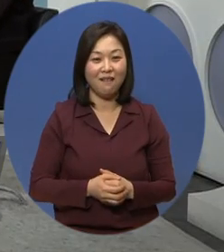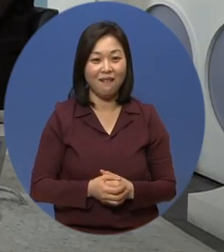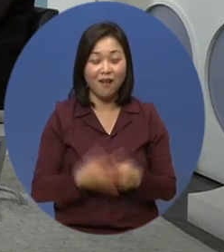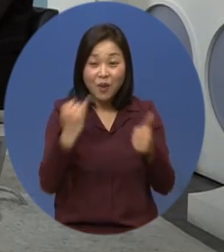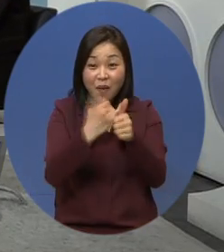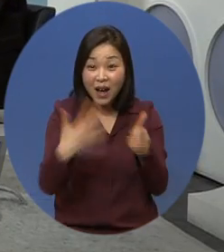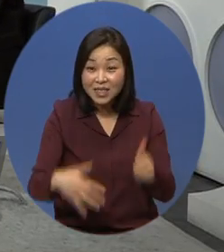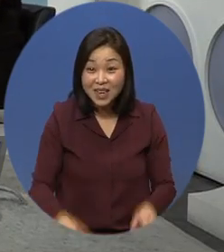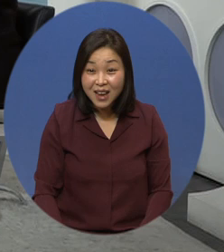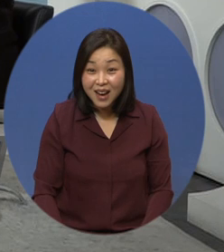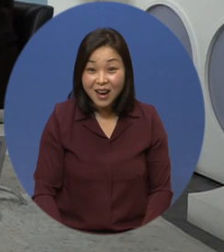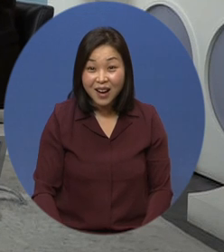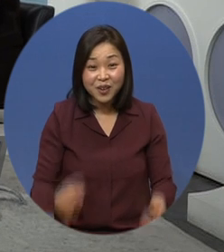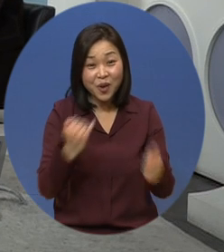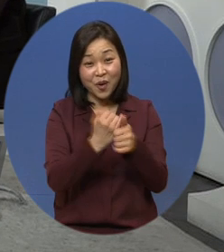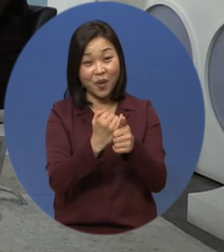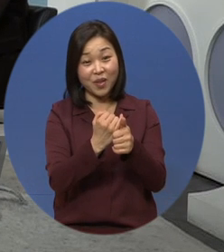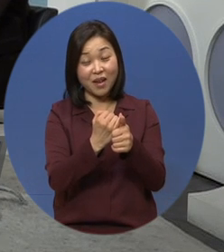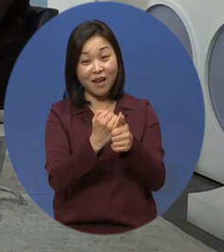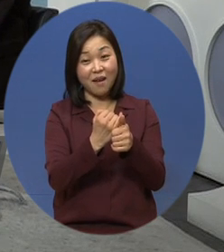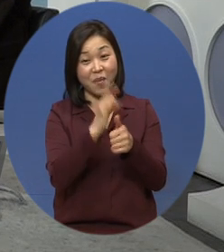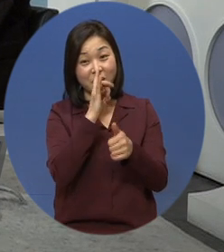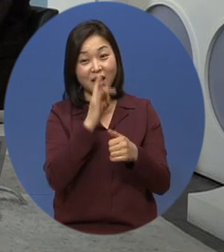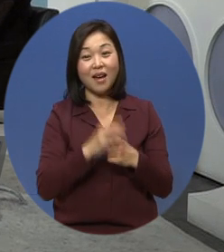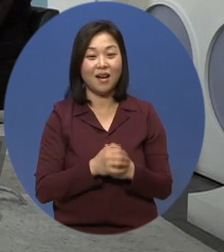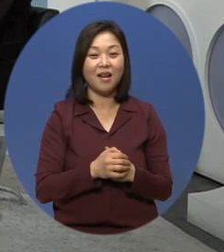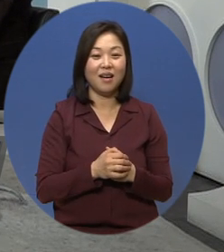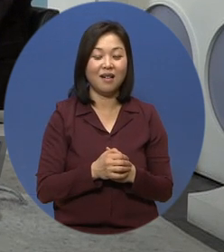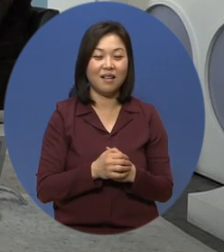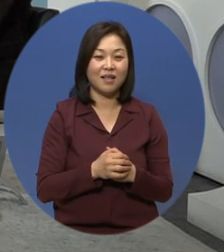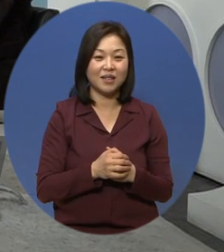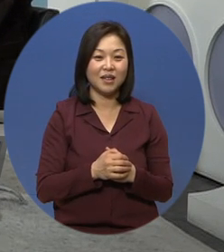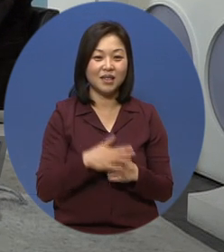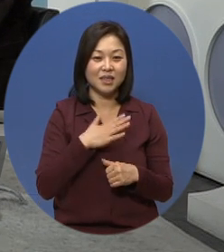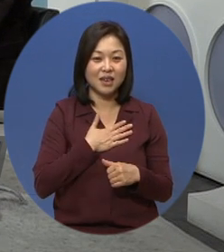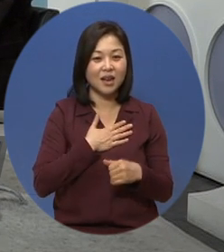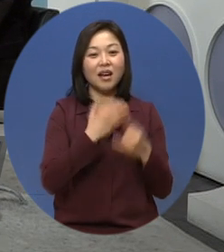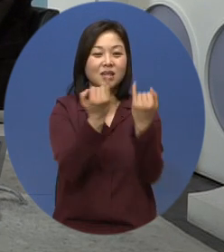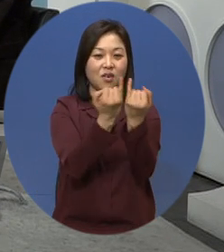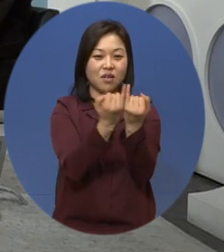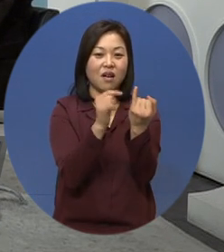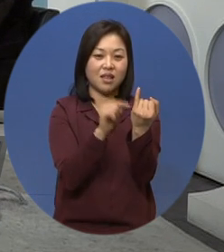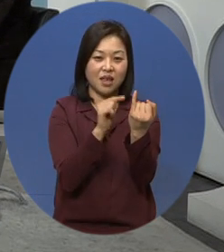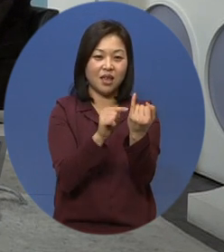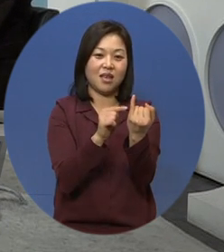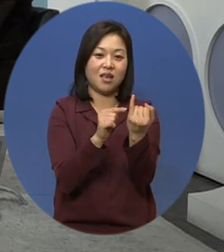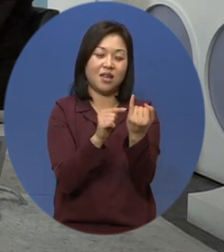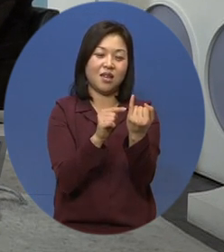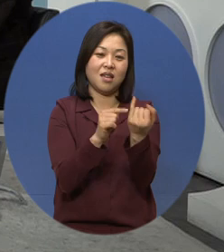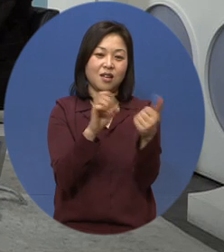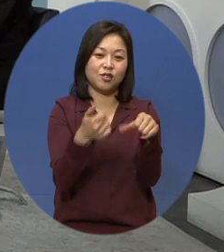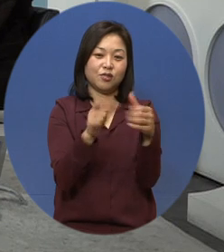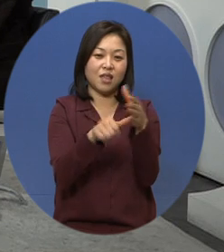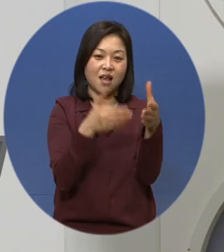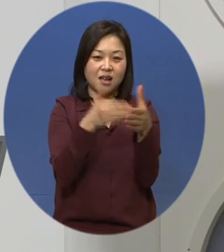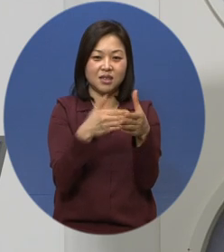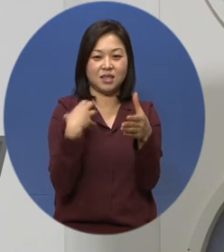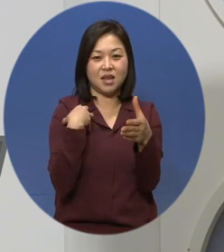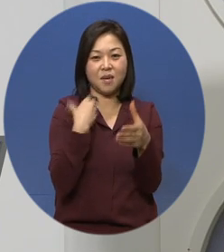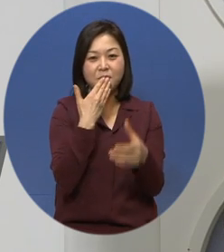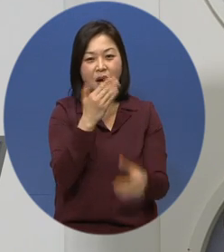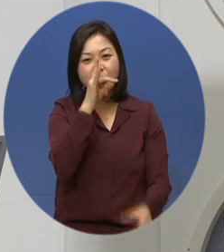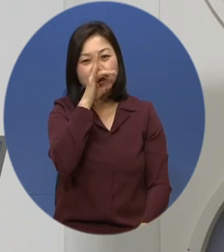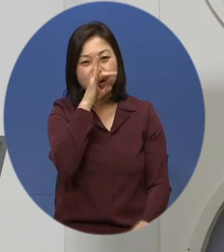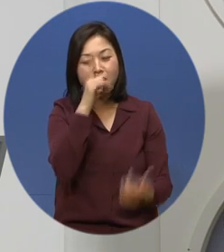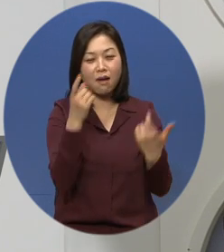예 아 테러를 뭐 해서 였습니다 어 여성 분한테 어 죽을 때까지 책임을 질